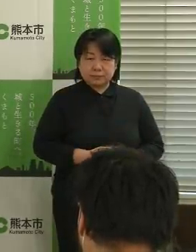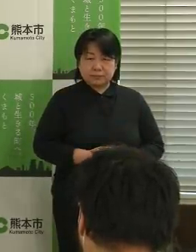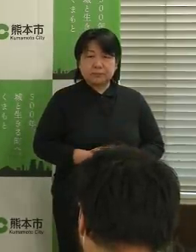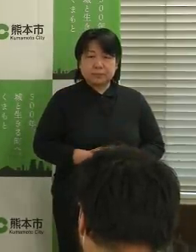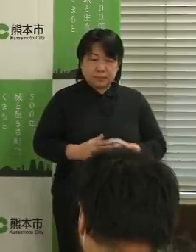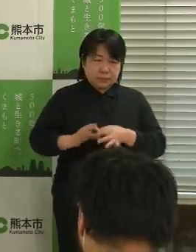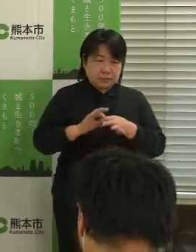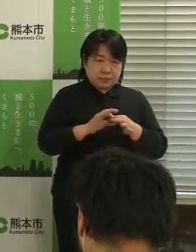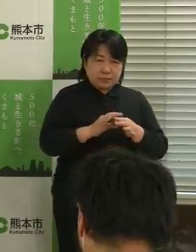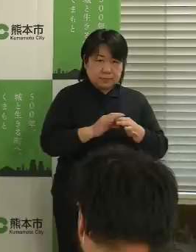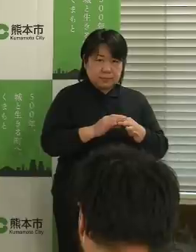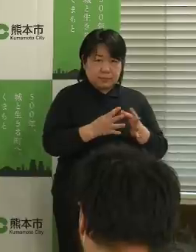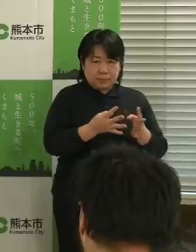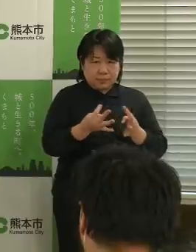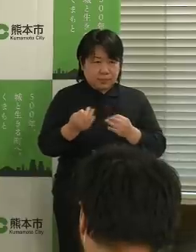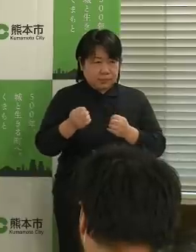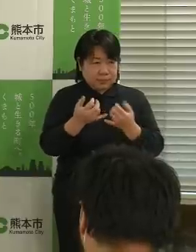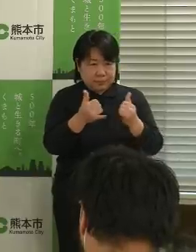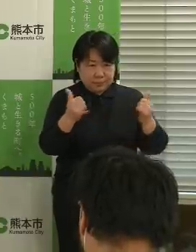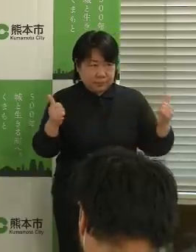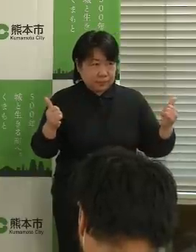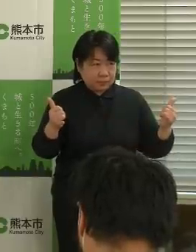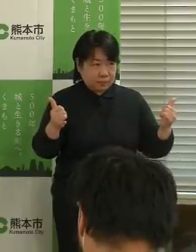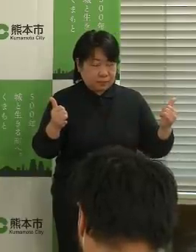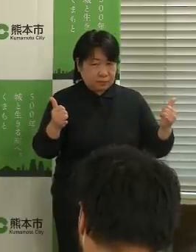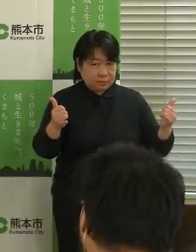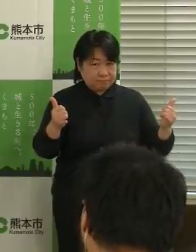くの方々がですねやはり、